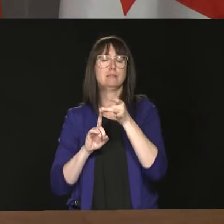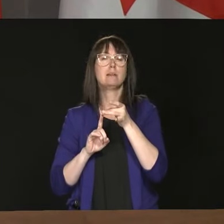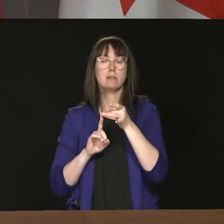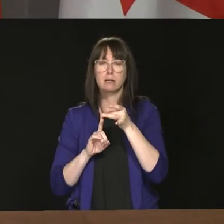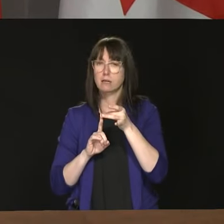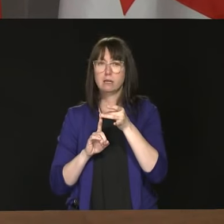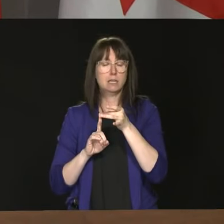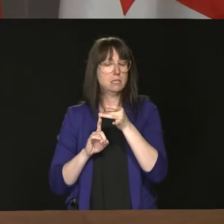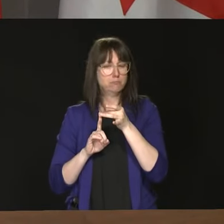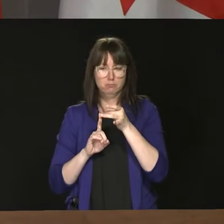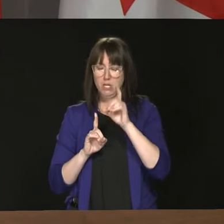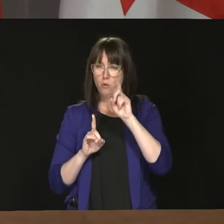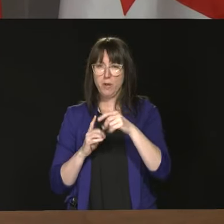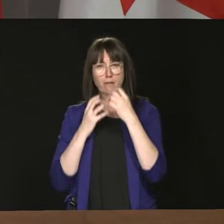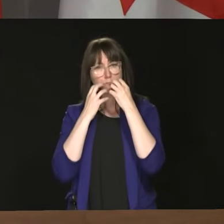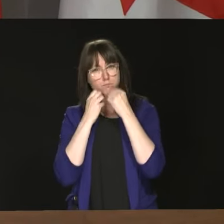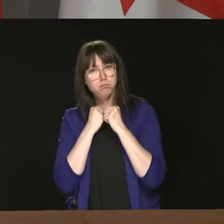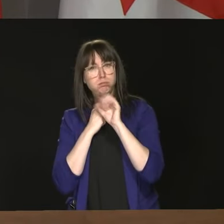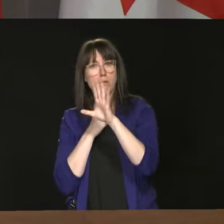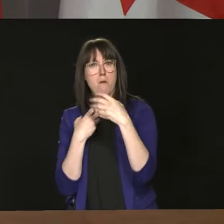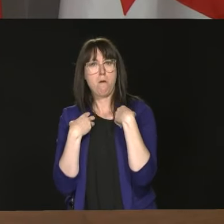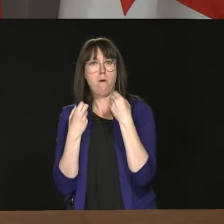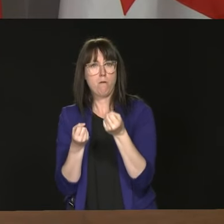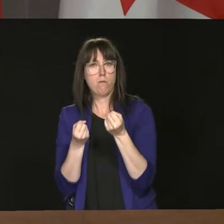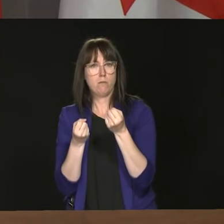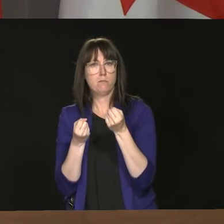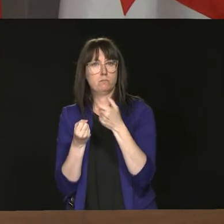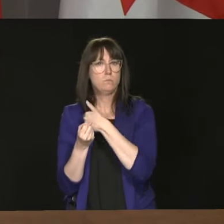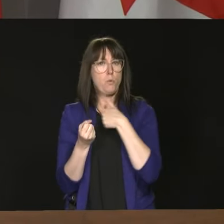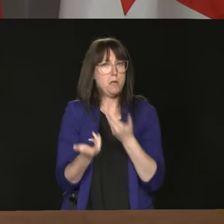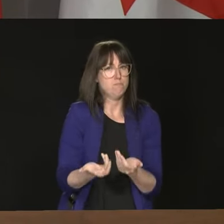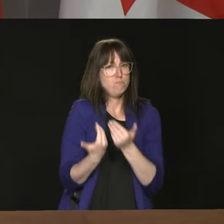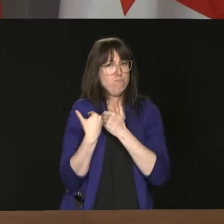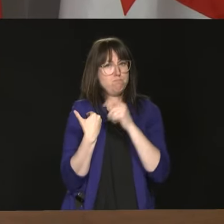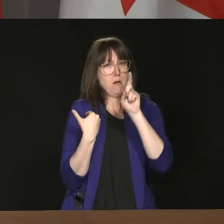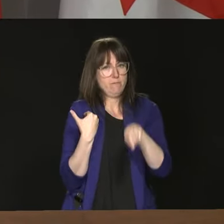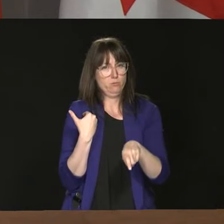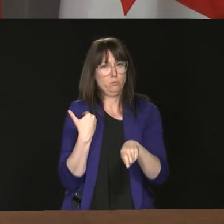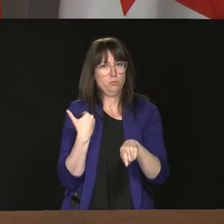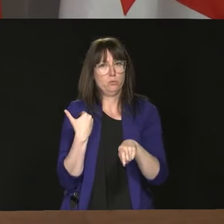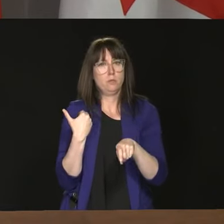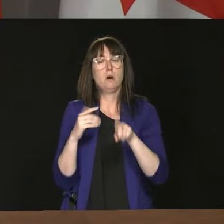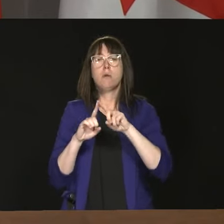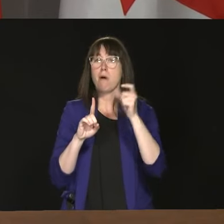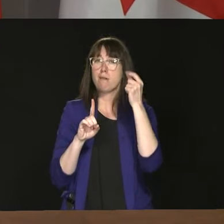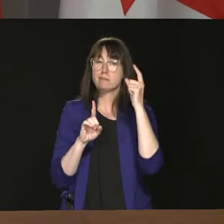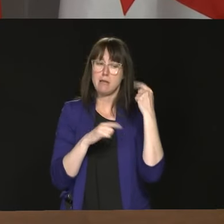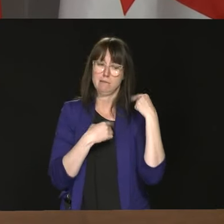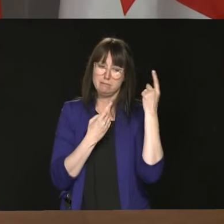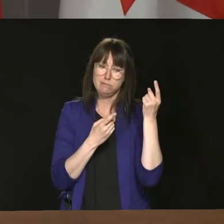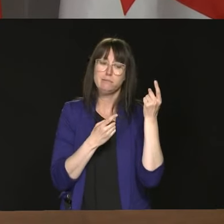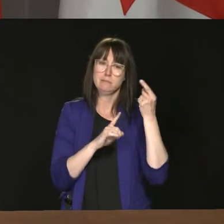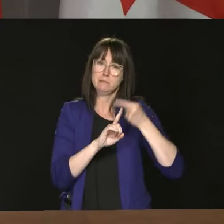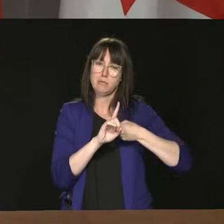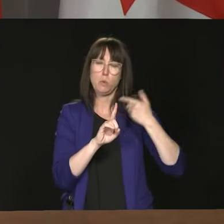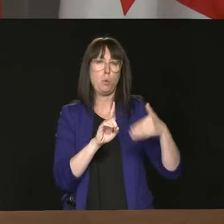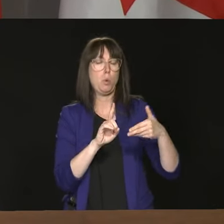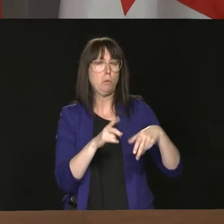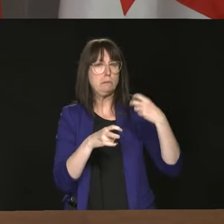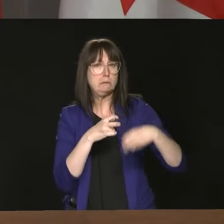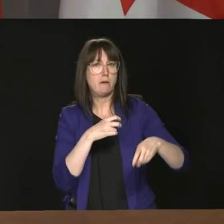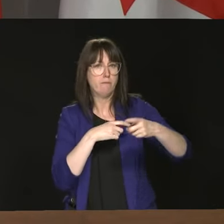taking be in vain. Cependant, les dernières semaines However, nous ont tous mis à these last l'épreuve, weeks have been que ce hard on soit à la everyone. maison ou sur nos Whether lignes at home